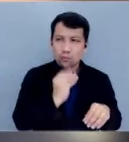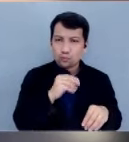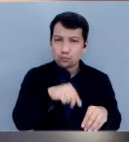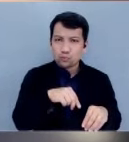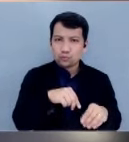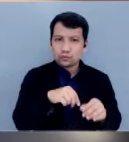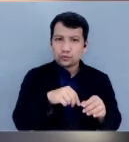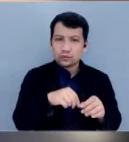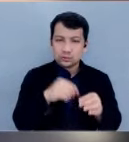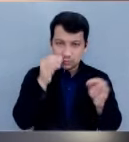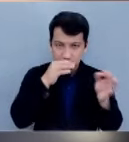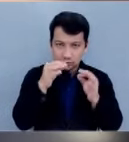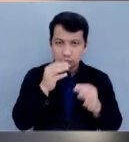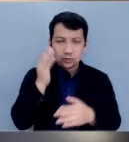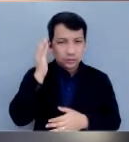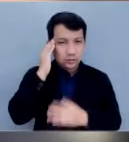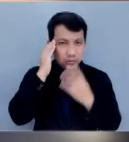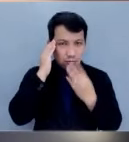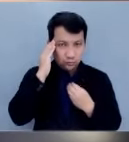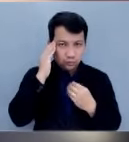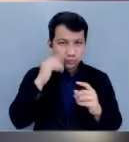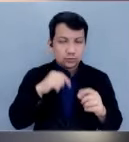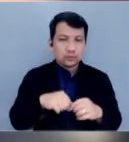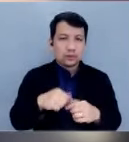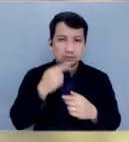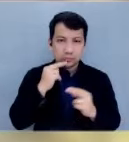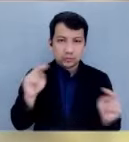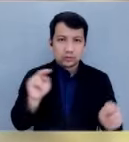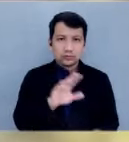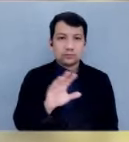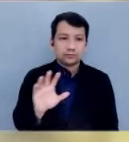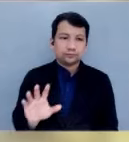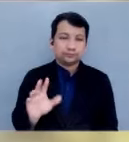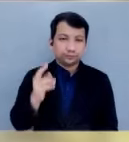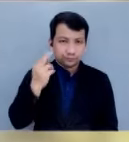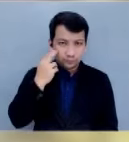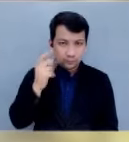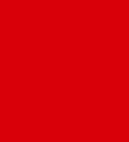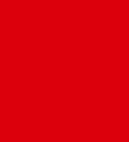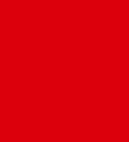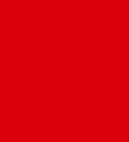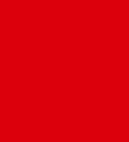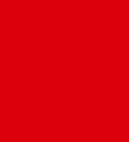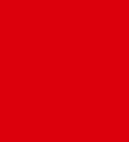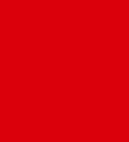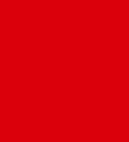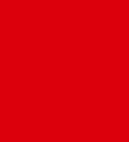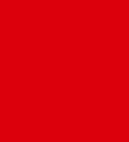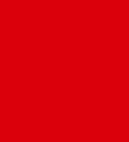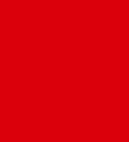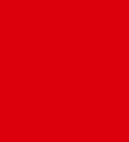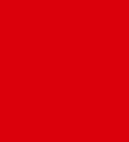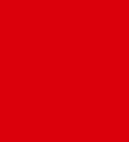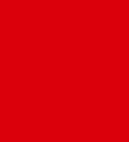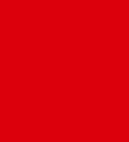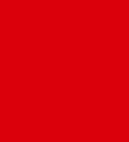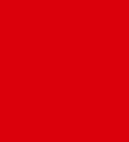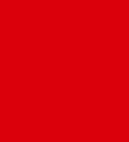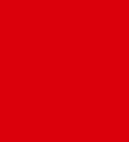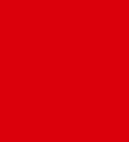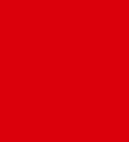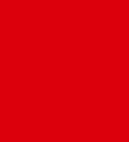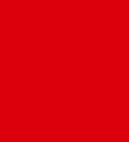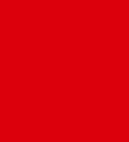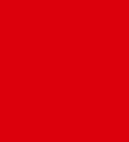droga. Nagbabalita mula sa frontline, Hannibal Talete, News 5. Mga kapatid, Cheryl Cosim po,